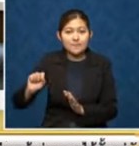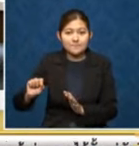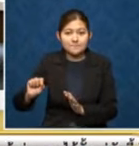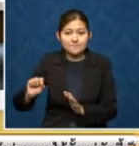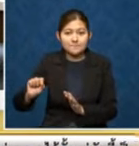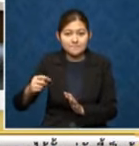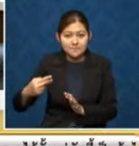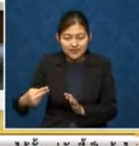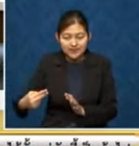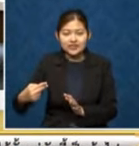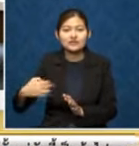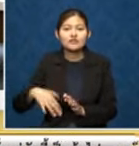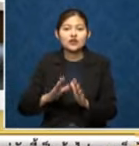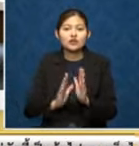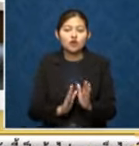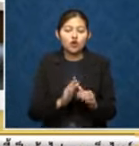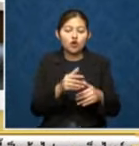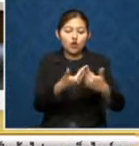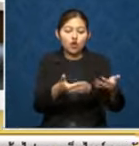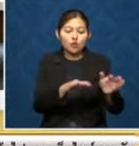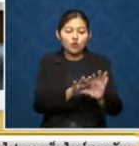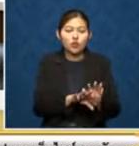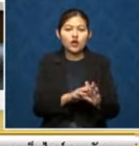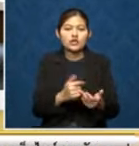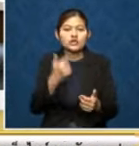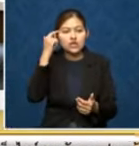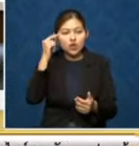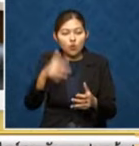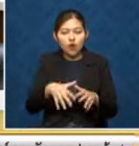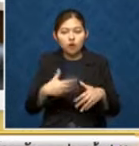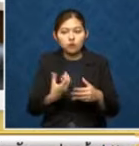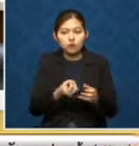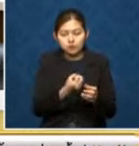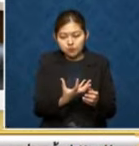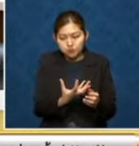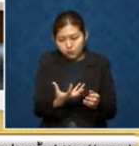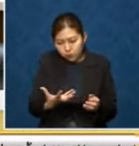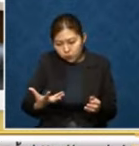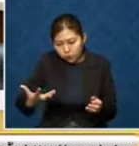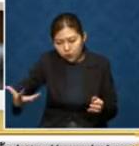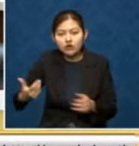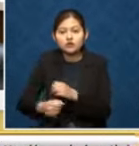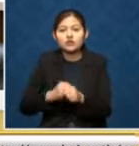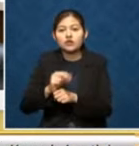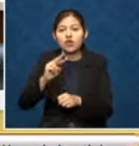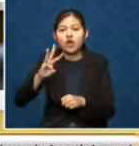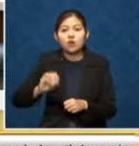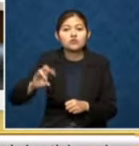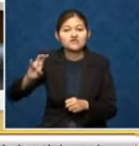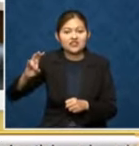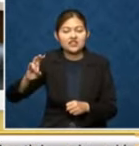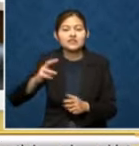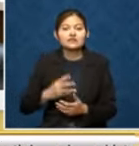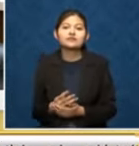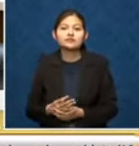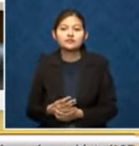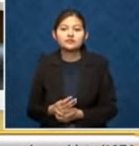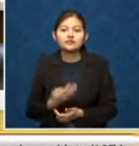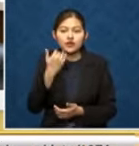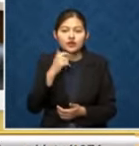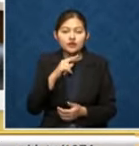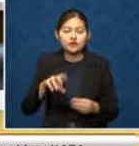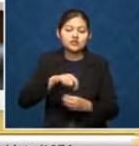ครัวเรือนและคาดว่ายอดหนี้ครัวเรือนนี้จะพุ่งสูงขึ้นอีกในปี 2567เนื่องจากความผัน